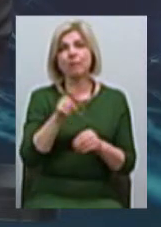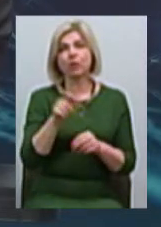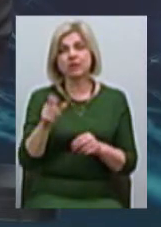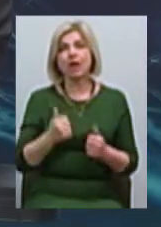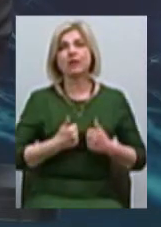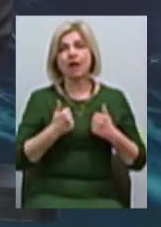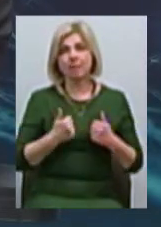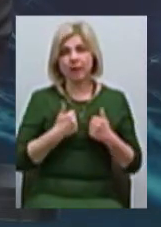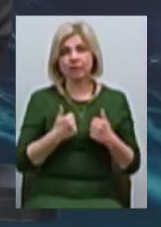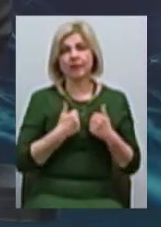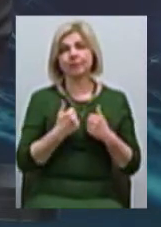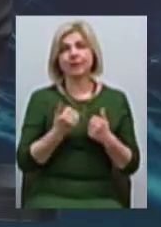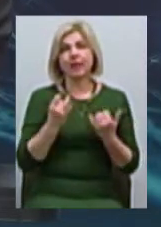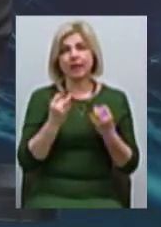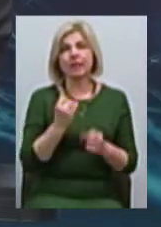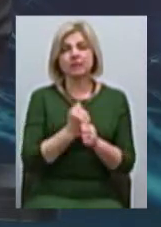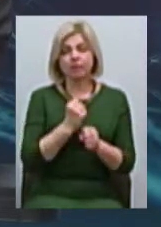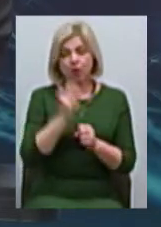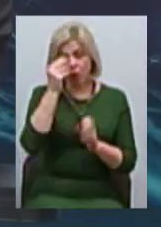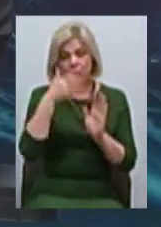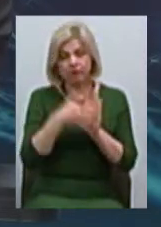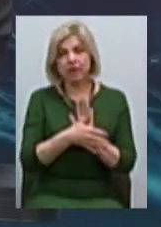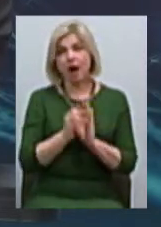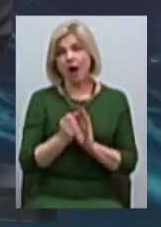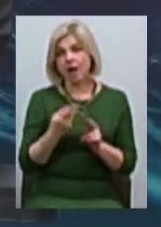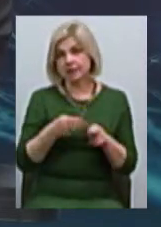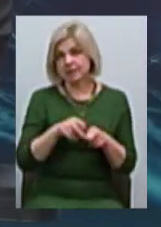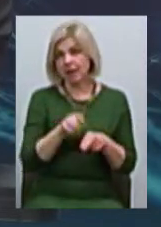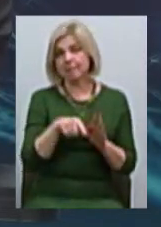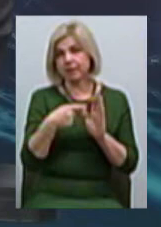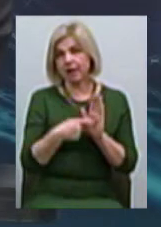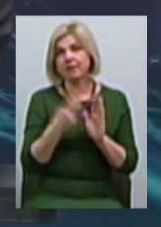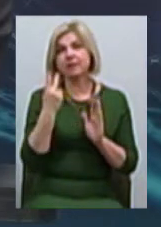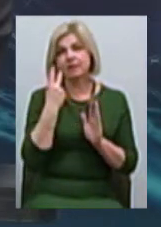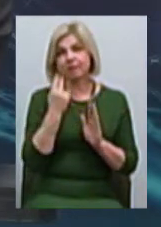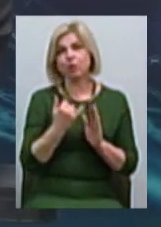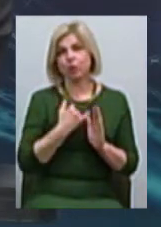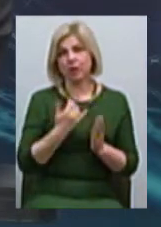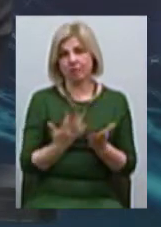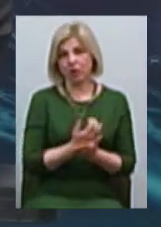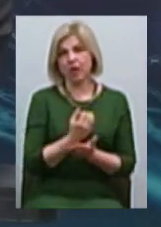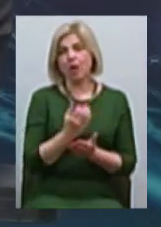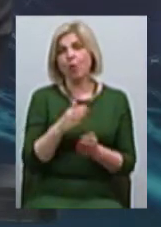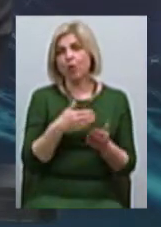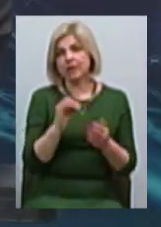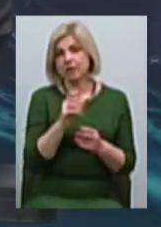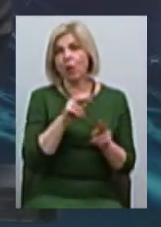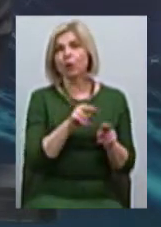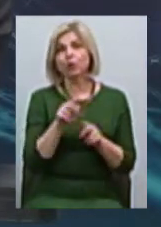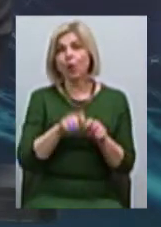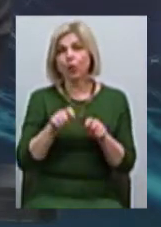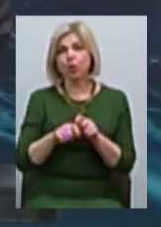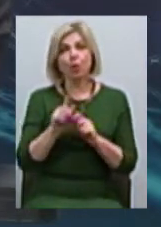намагалися в кількісному складові якось проаналізувати, хто активний. А це питання завжди у нас виходило з-під контролю, тому що ми не розуміли,